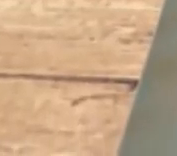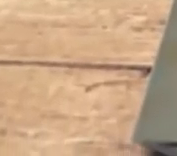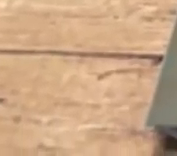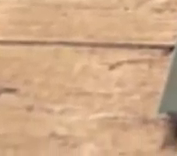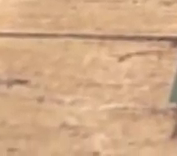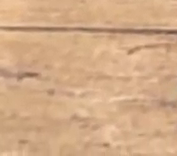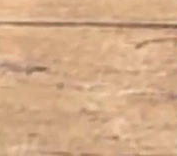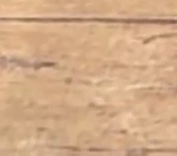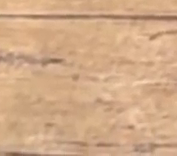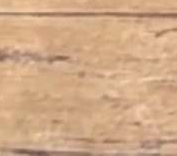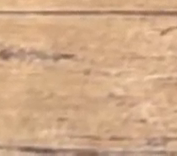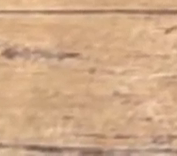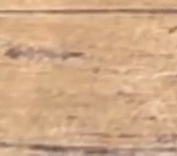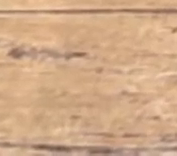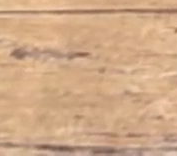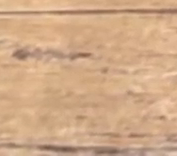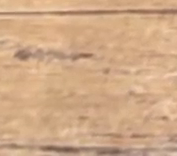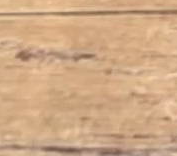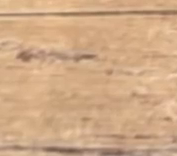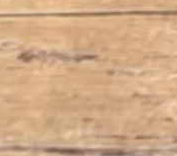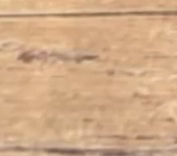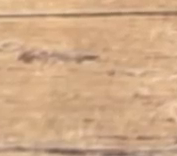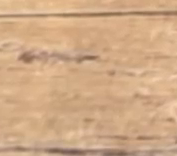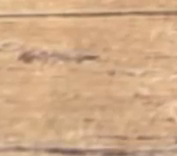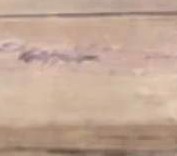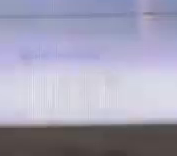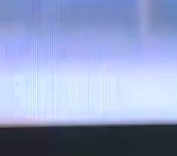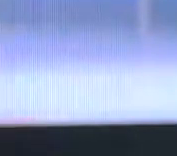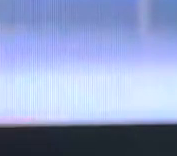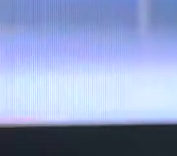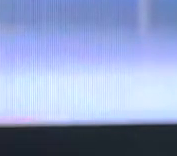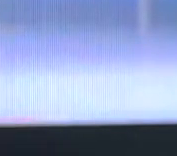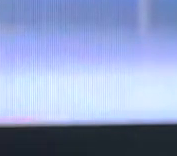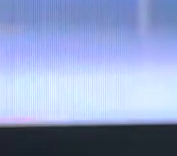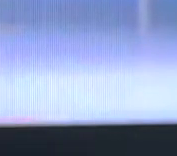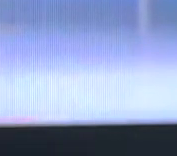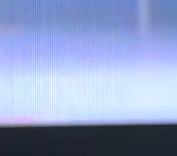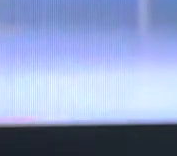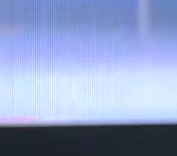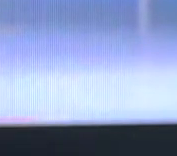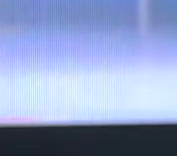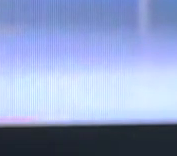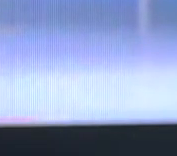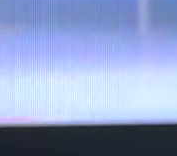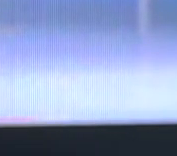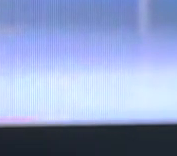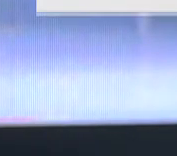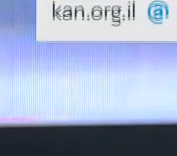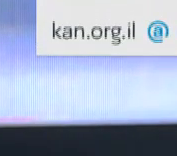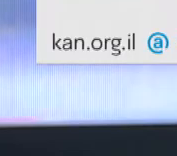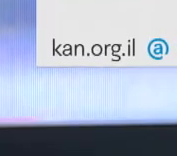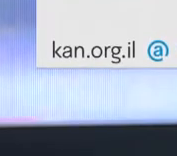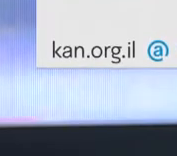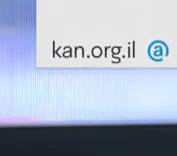הביתה ינקי, רב המכר של אודי מרון בחנויות הספרים. עכשיו, סיימנו. מערכת כאן חדשות ממשיכה להתקן